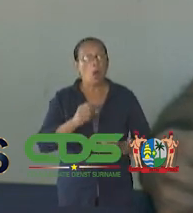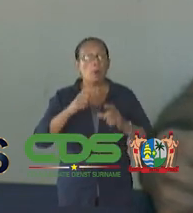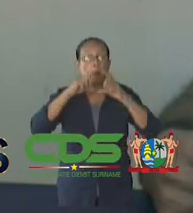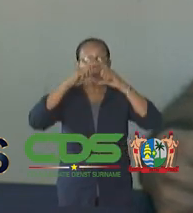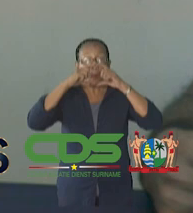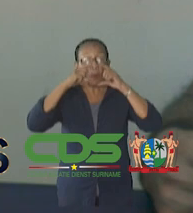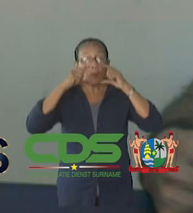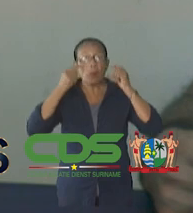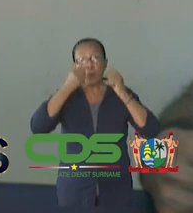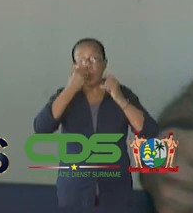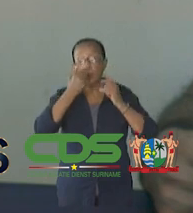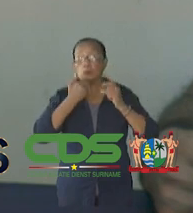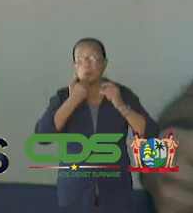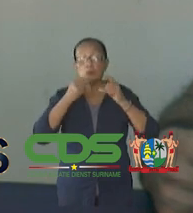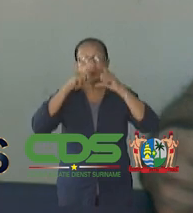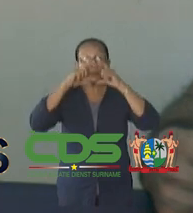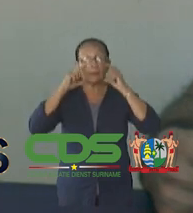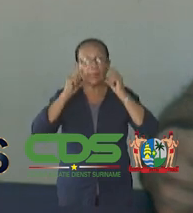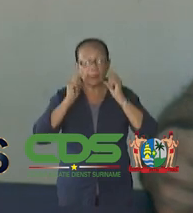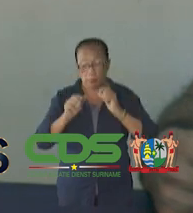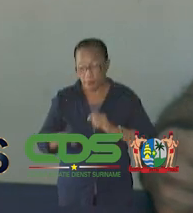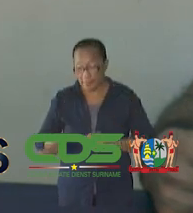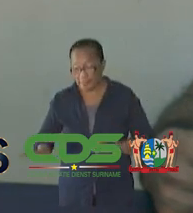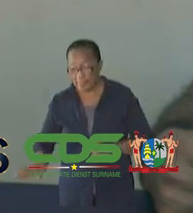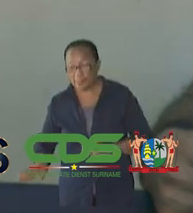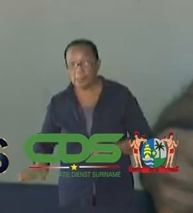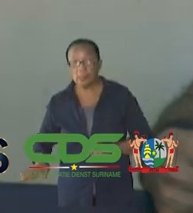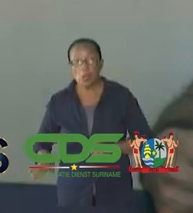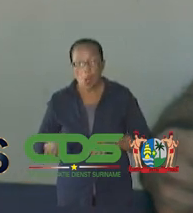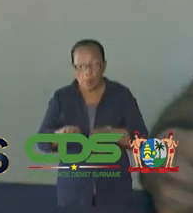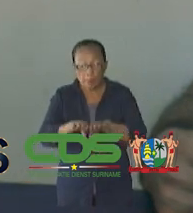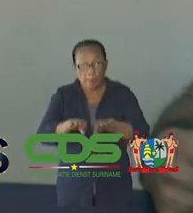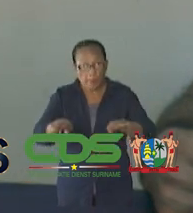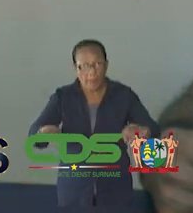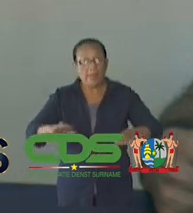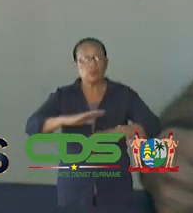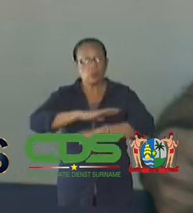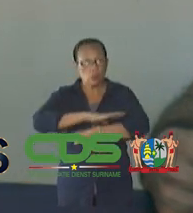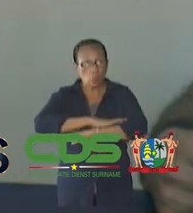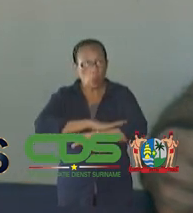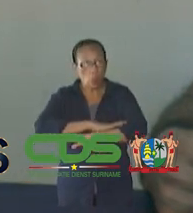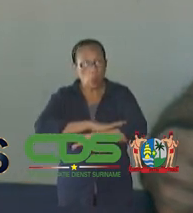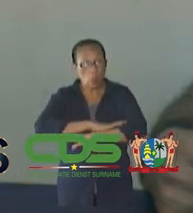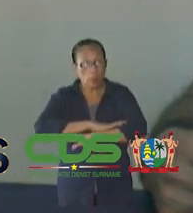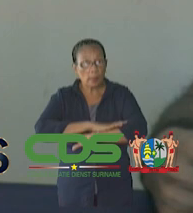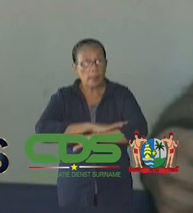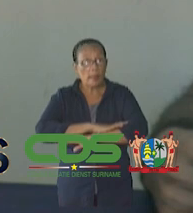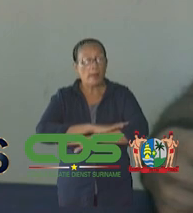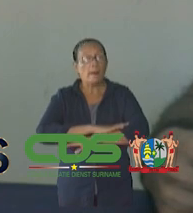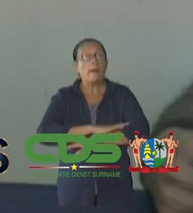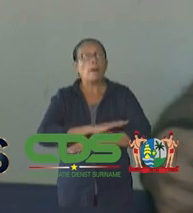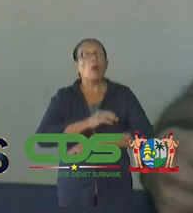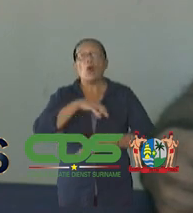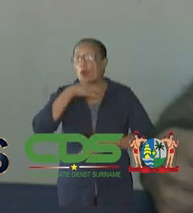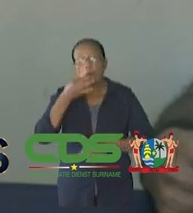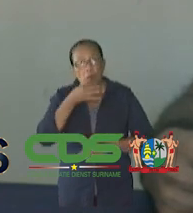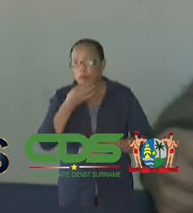mondneusbedekking bij kinderen op de lagere school om die plicht af te schaffen.